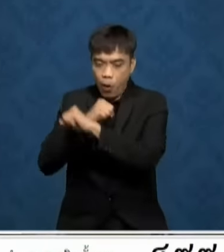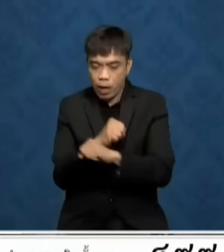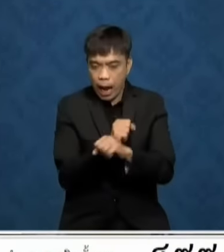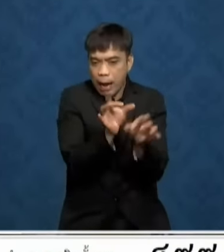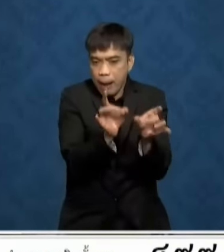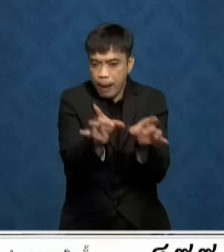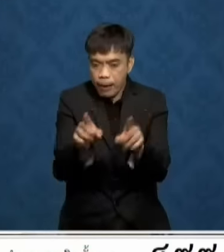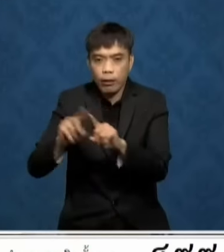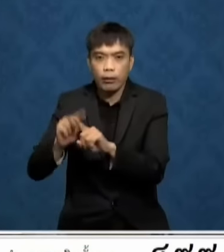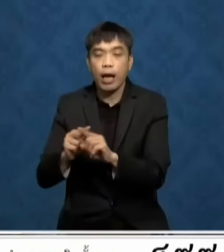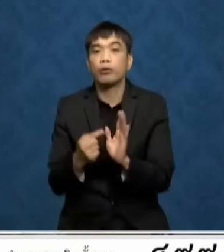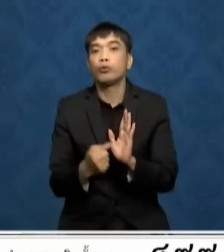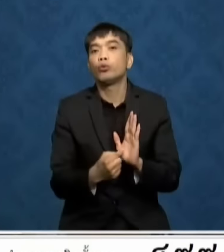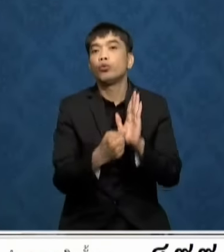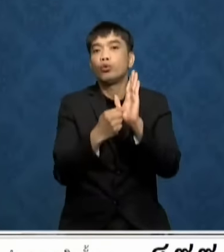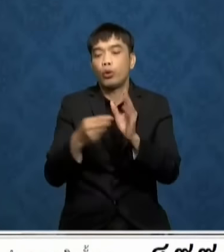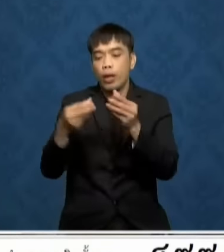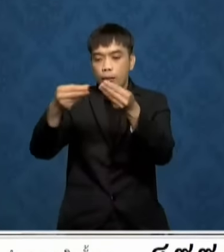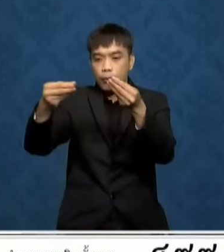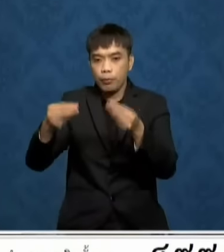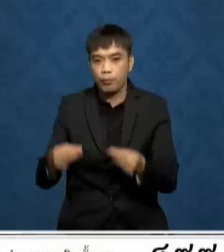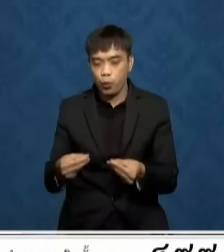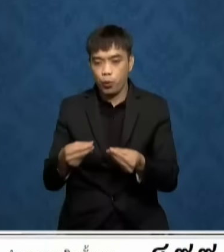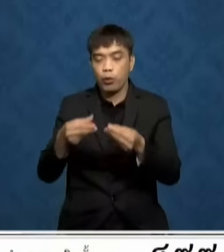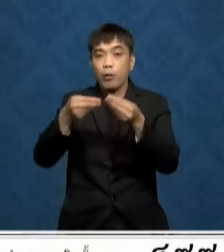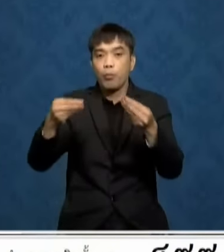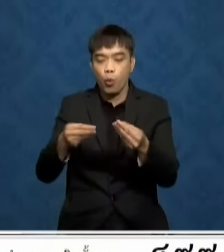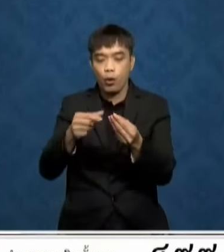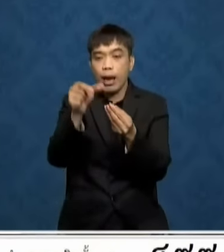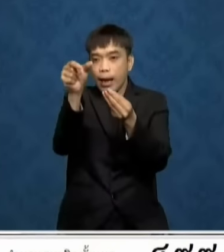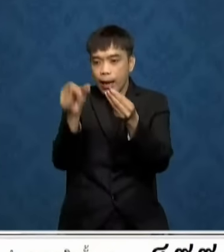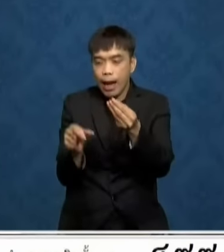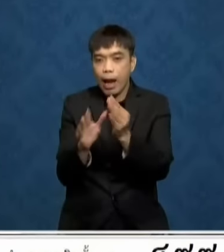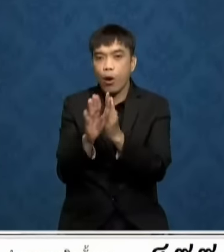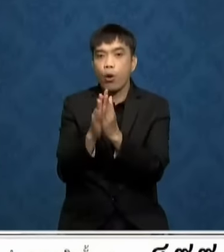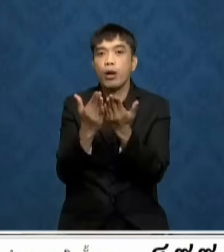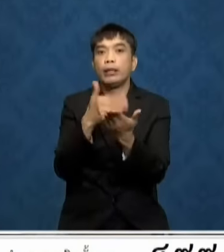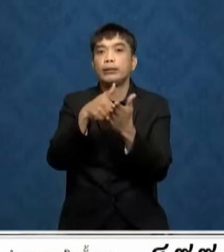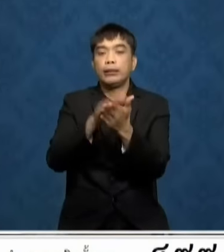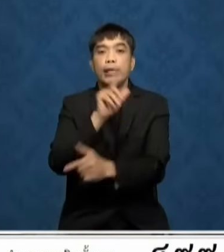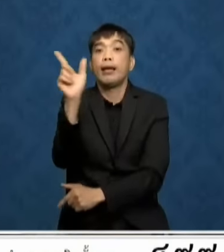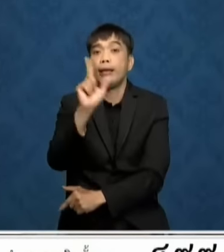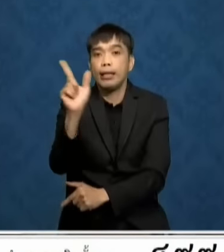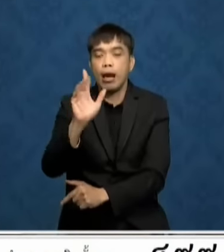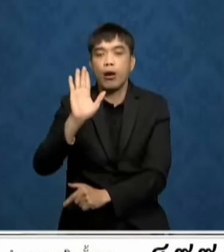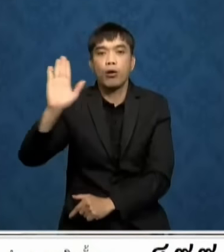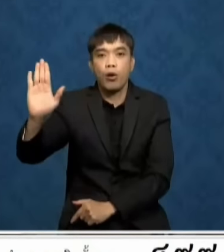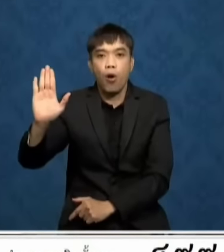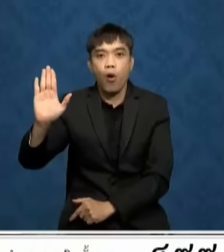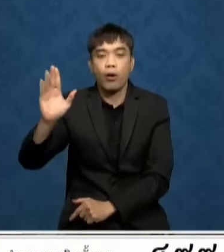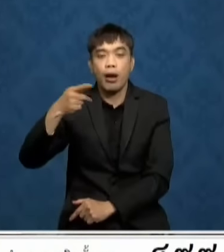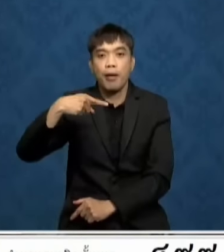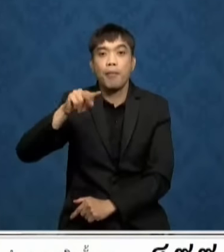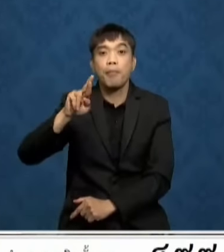เสนอสมุดปกเหลืองของท่านปรีดีพนมยงค์ในปี2476หลังจากประเทศไทยเพิ่งจะเปลี่ยนแปลงการปกครองได้